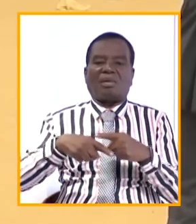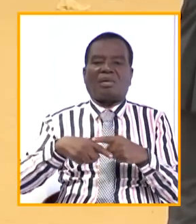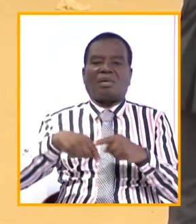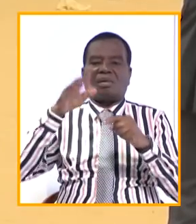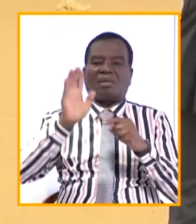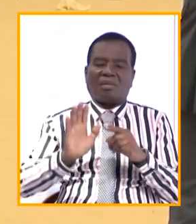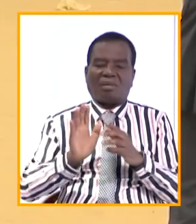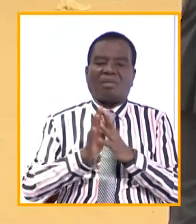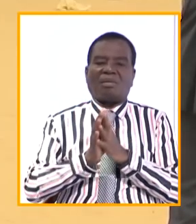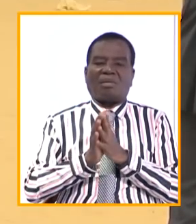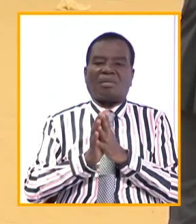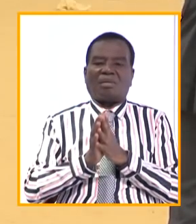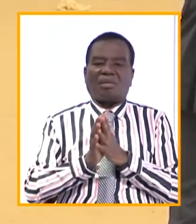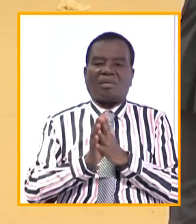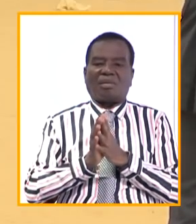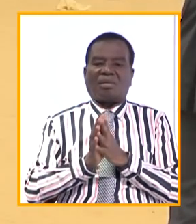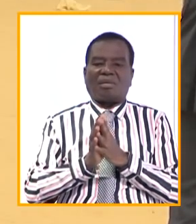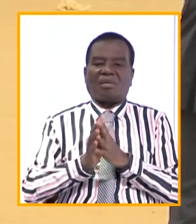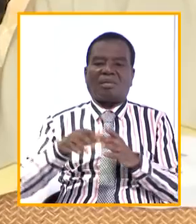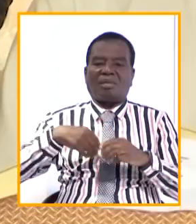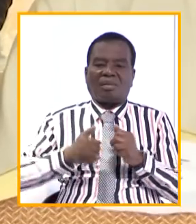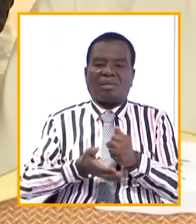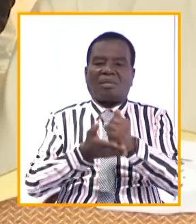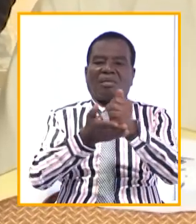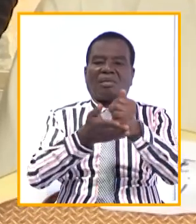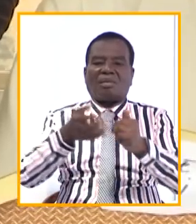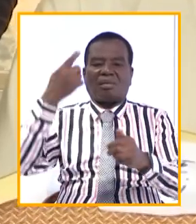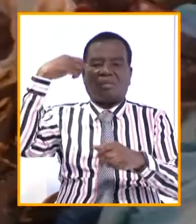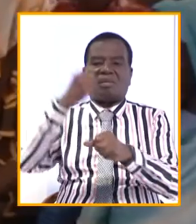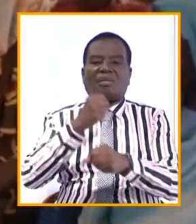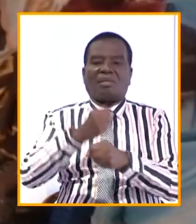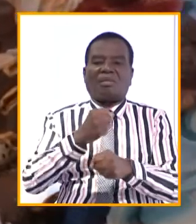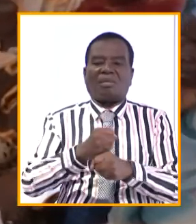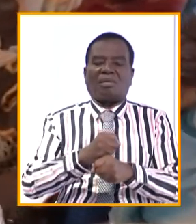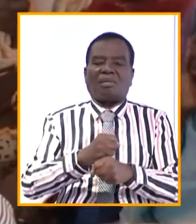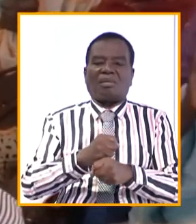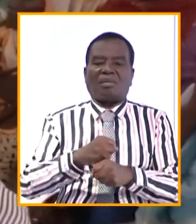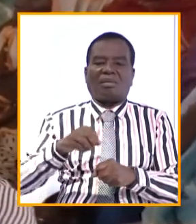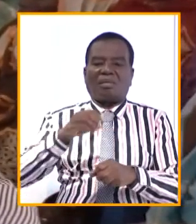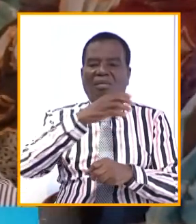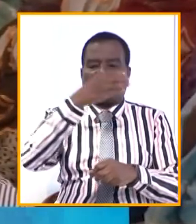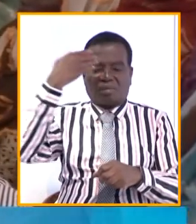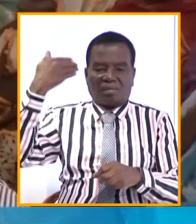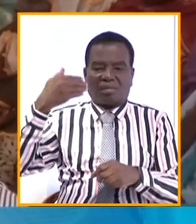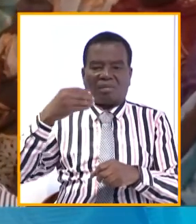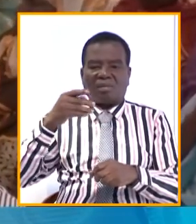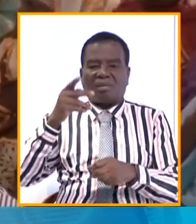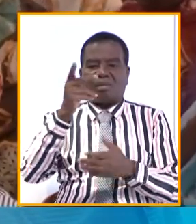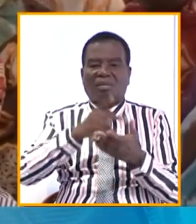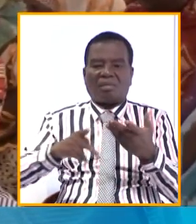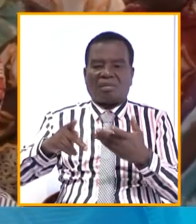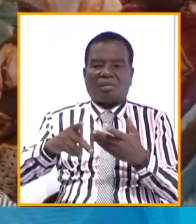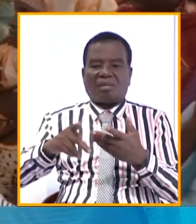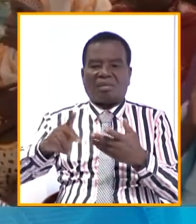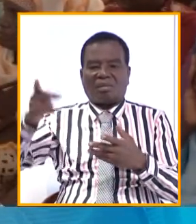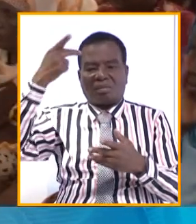travailler. Et je vais vous accompagner pour travailler. On n'a qu'à oublier à faire des partis politiques. On n'a qu'à